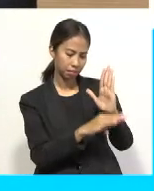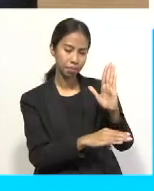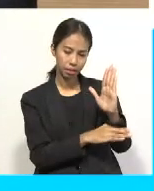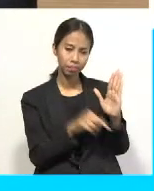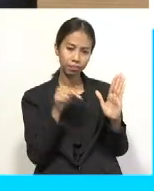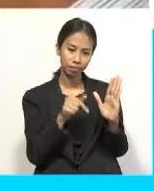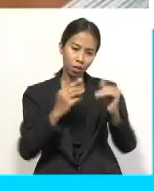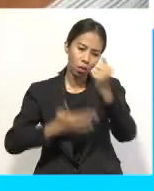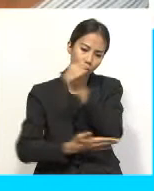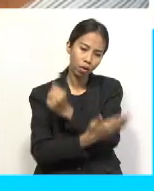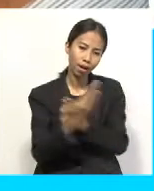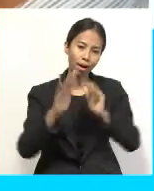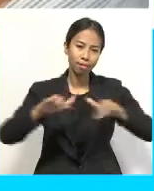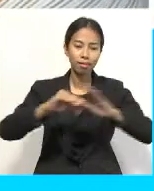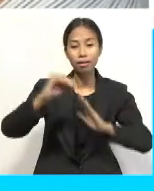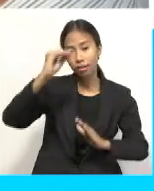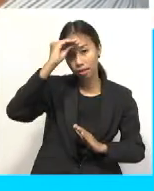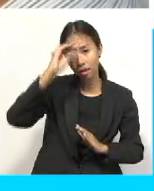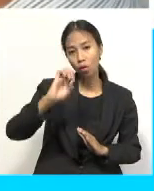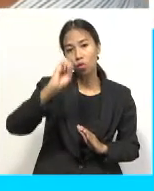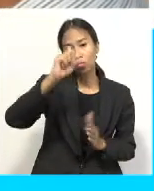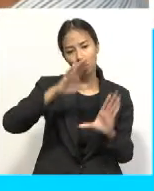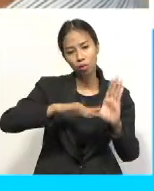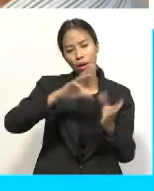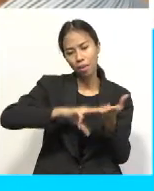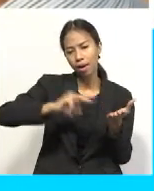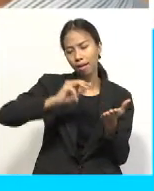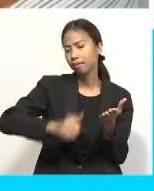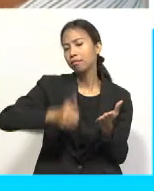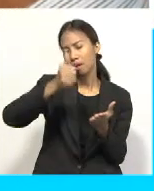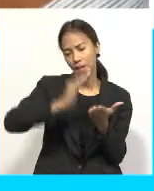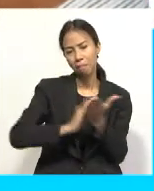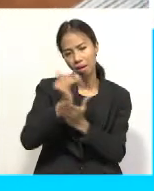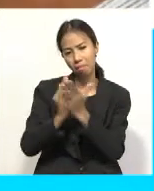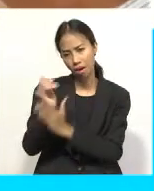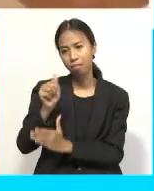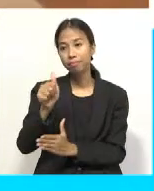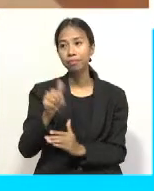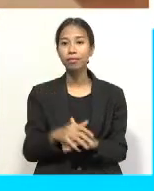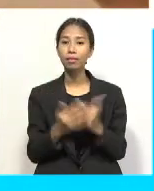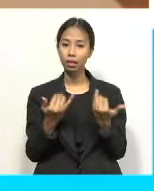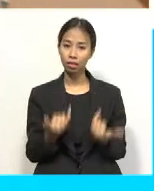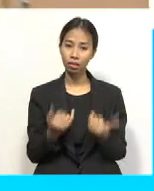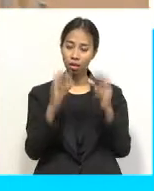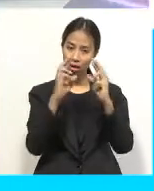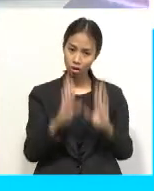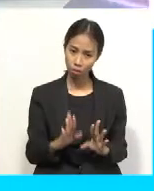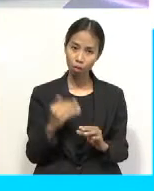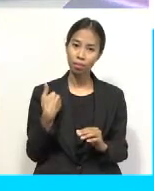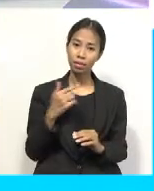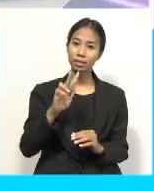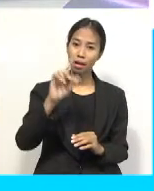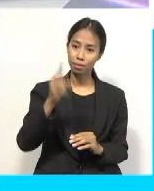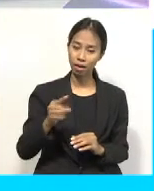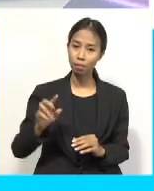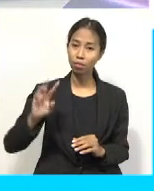ที่จะเปิดโอกาสให้นักเรียนเนี่ยมีโอกาสเข้าศึกษาต่อในระดับอุดมศึกษามากที่สุดแล้วครับ ค่ะคือแต่ก็ยังยืนยันว่าเปิดระบบ Caring House